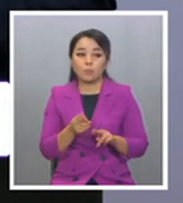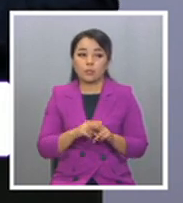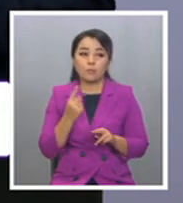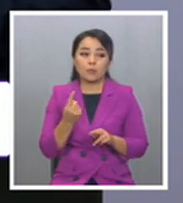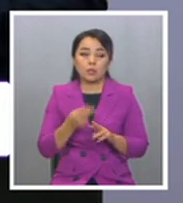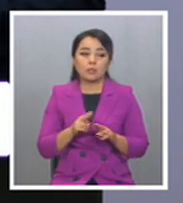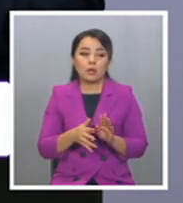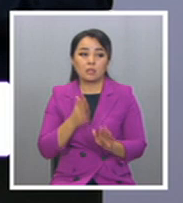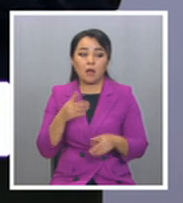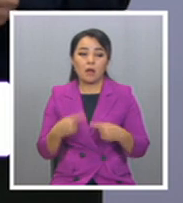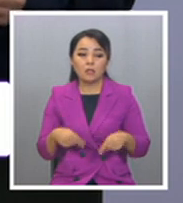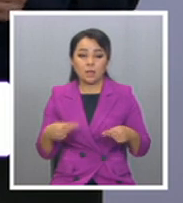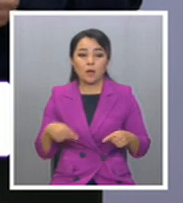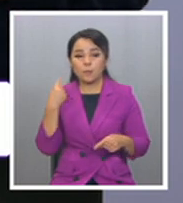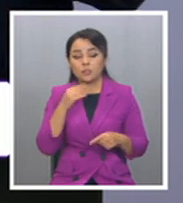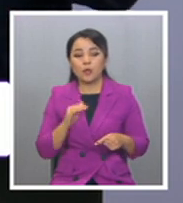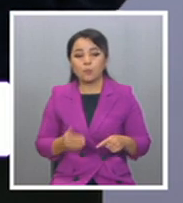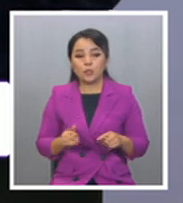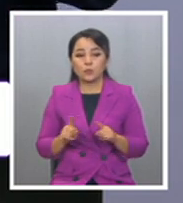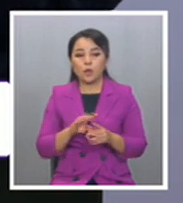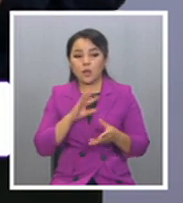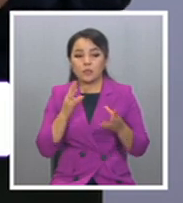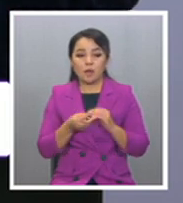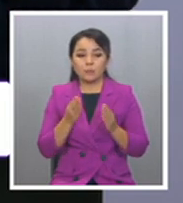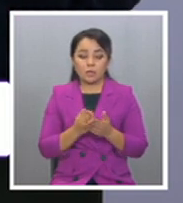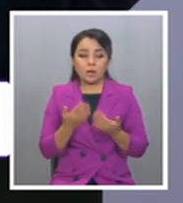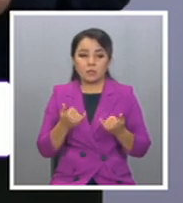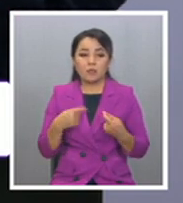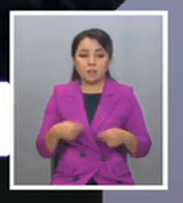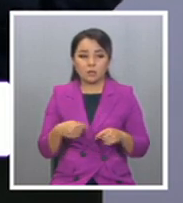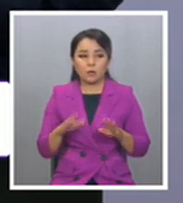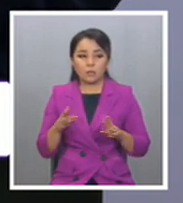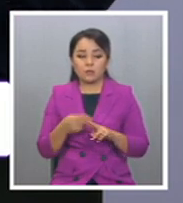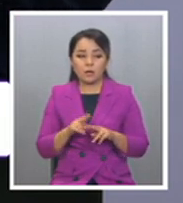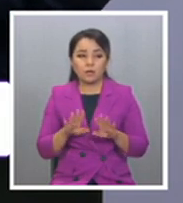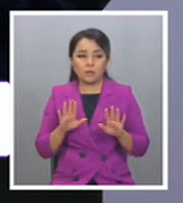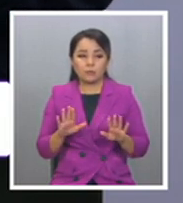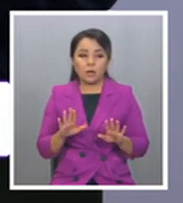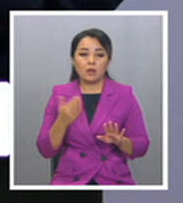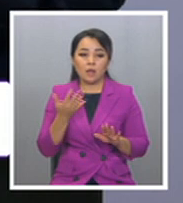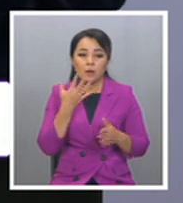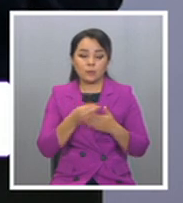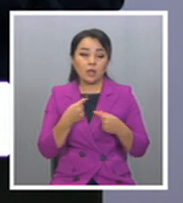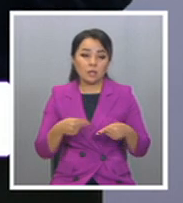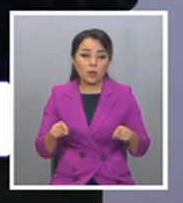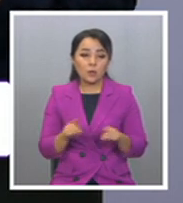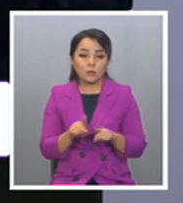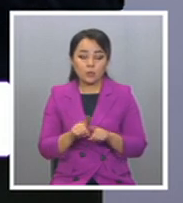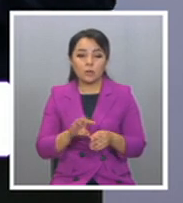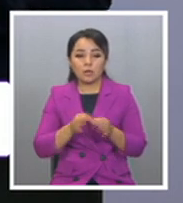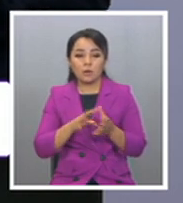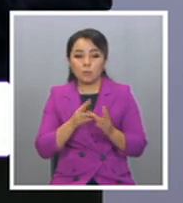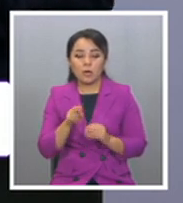кезекте әртүрлі меншік түрлерінің қалыптасуы. Яғни нарықтық экономикада тек қана бір меншік түрі емес, оның әртүрлі түрлері не істейді,